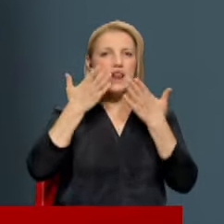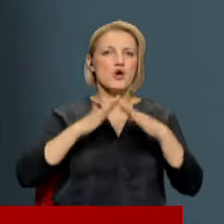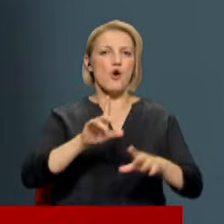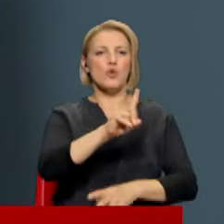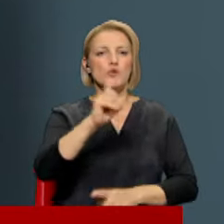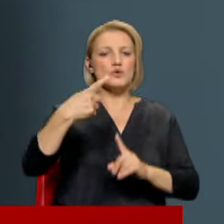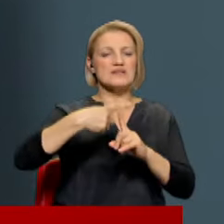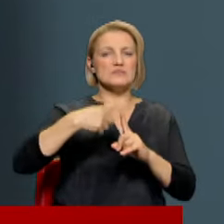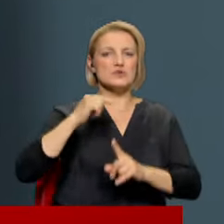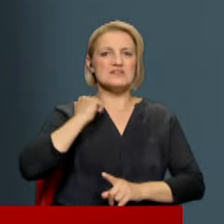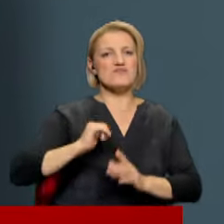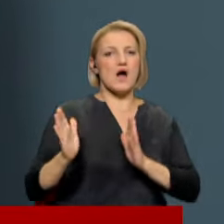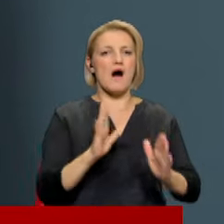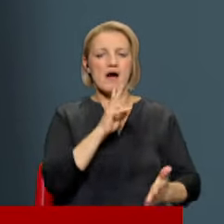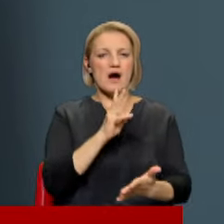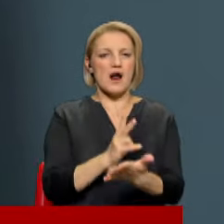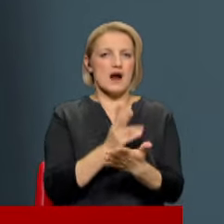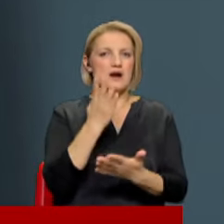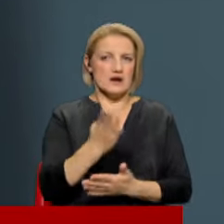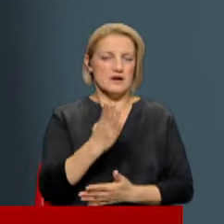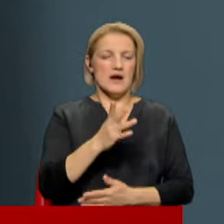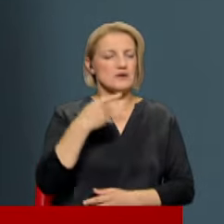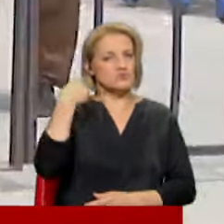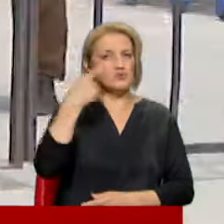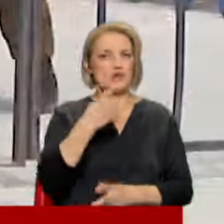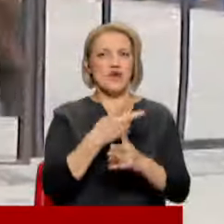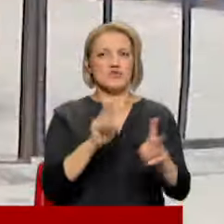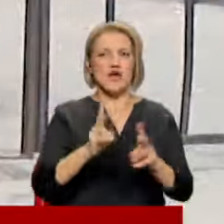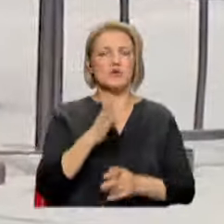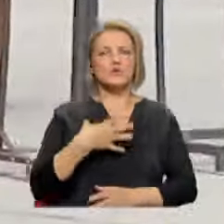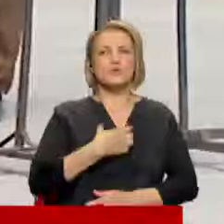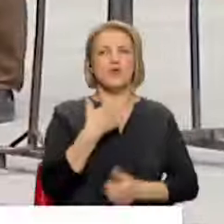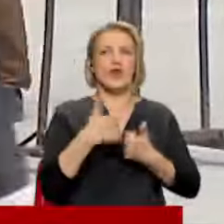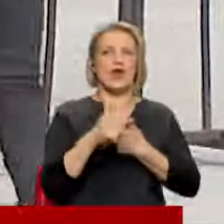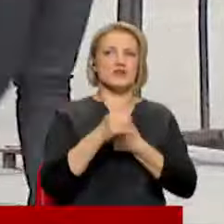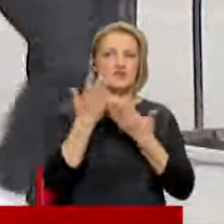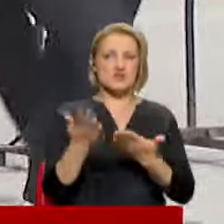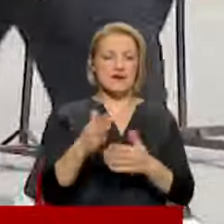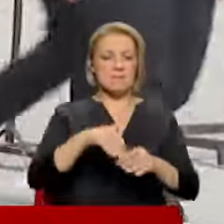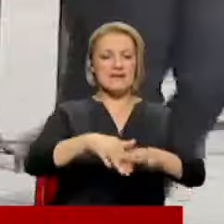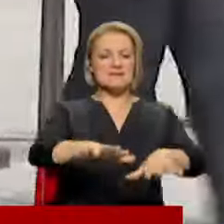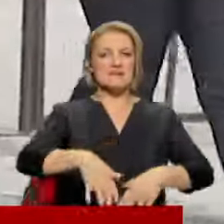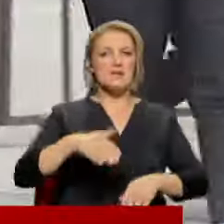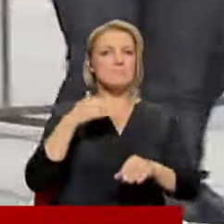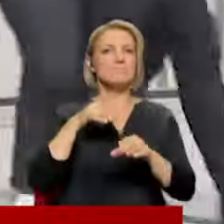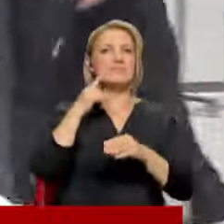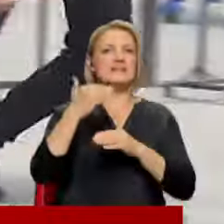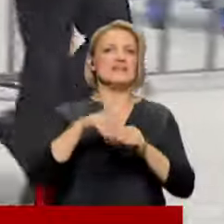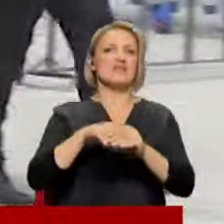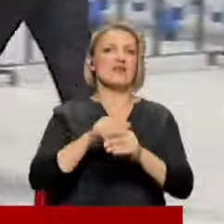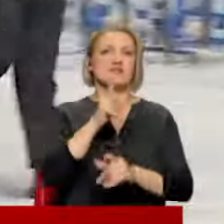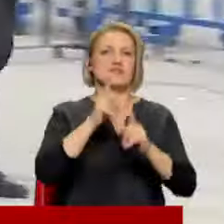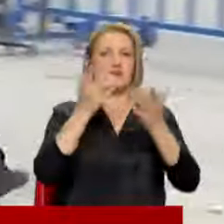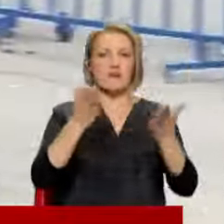19 Temmuz'da savcı ara kararla ilgili mütalasını açıklayacak. Acılı eş Ayşe Ateş ise meclisteki milletvekillerine